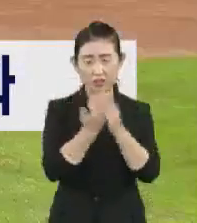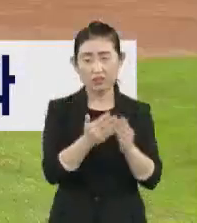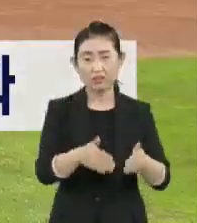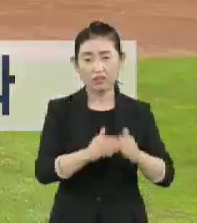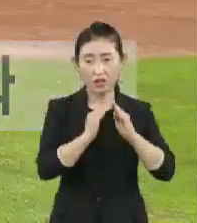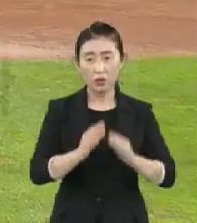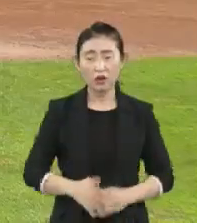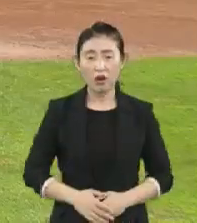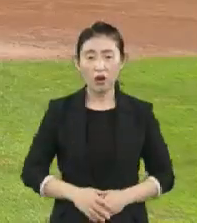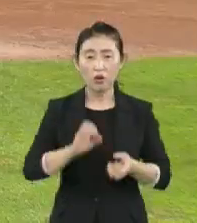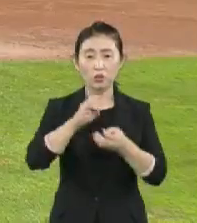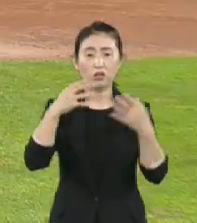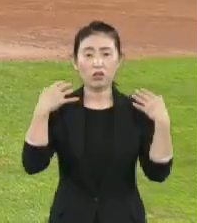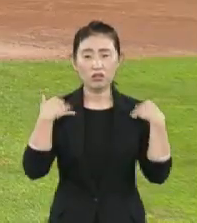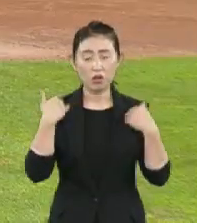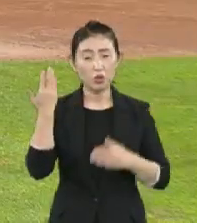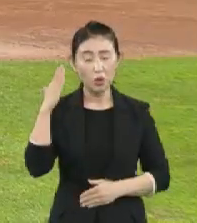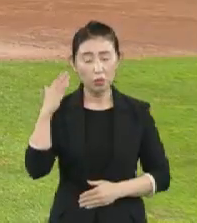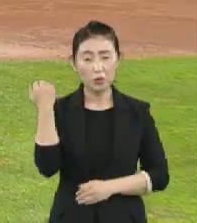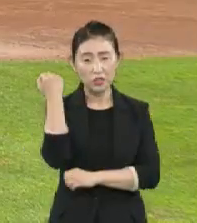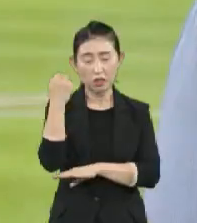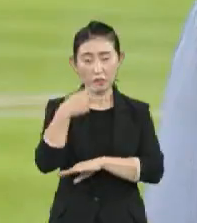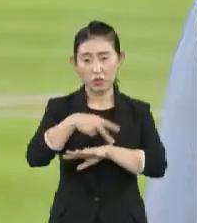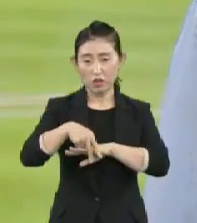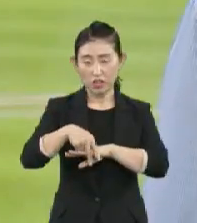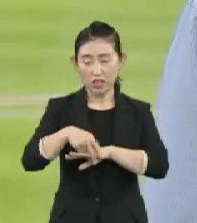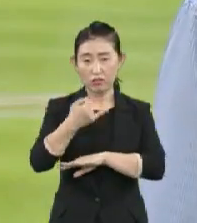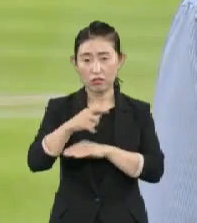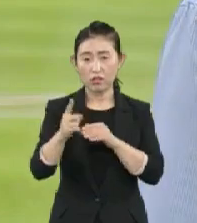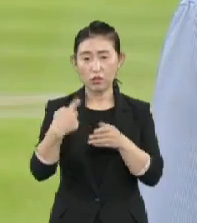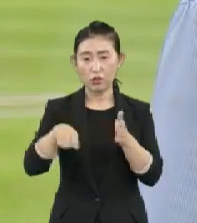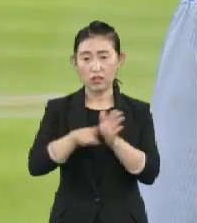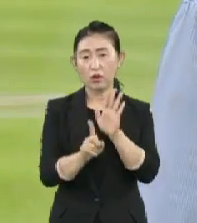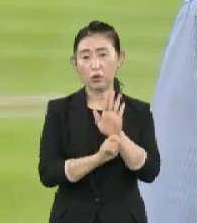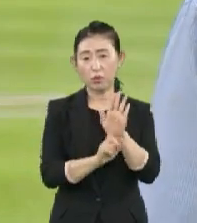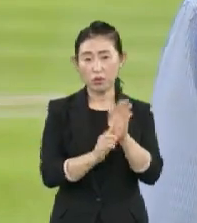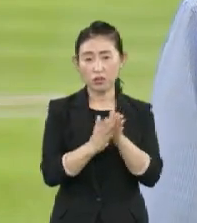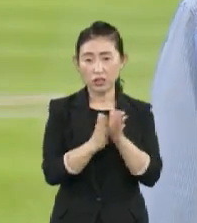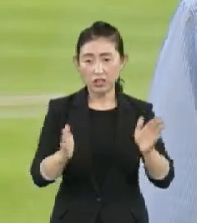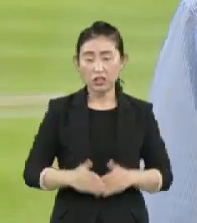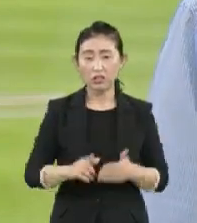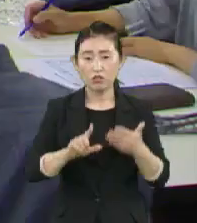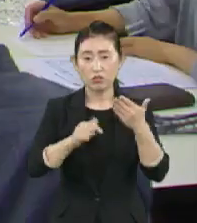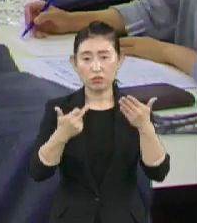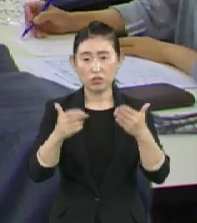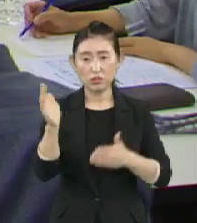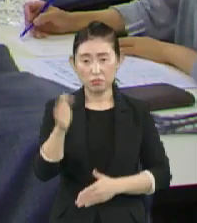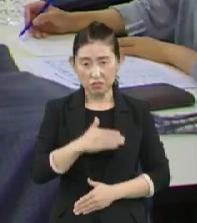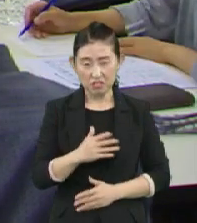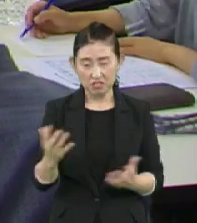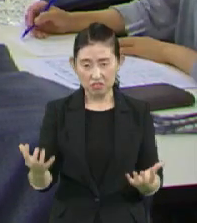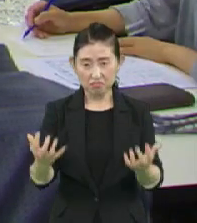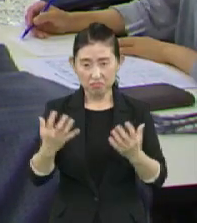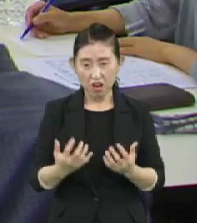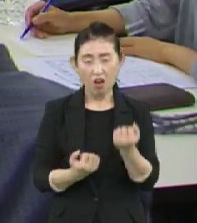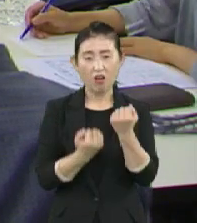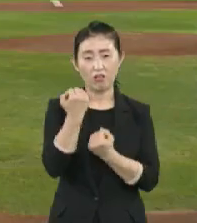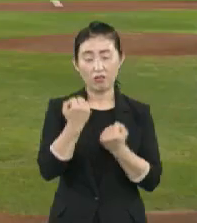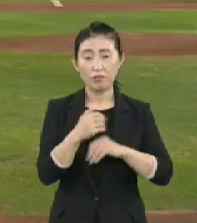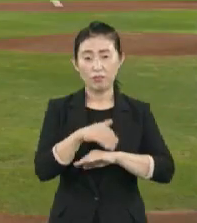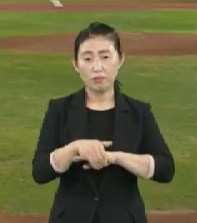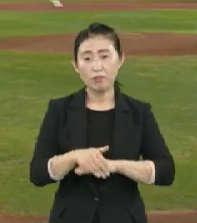완공되는데 조달청이 최근 기본 설계를 위한 공모에 착수했고 다음 달 17일부터는 현장 설명회도